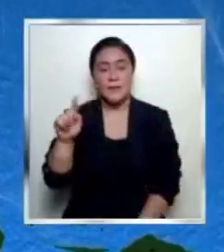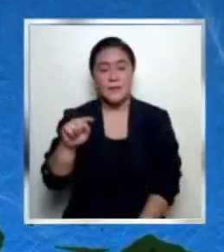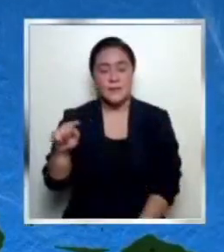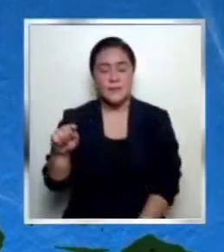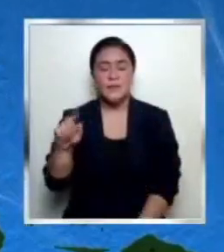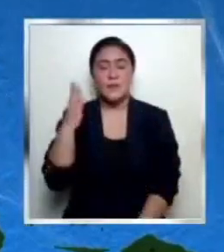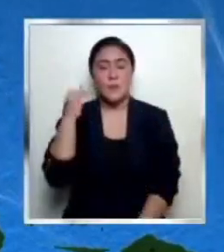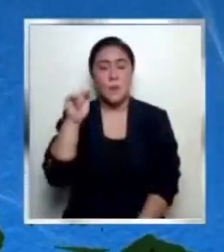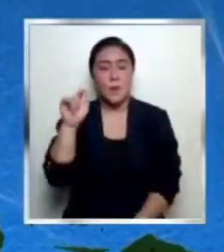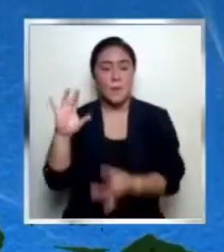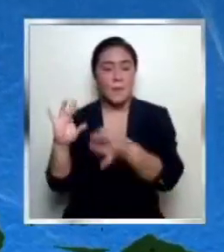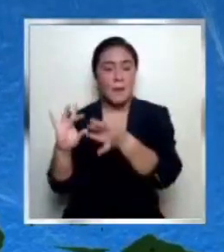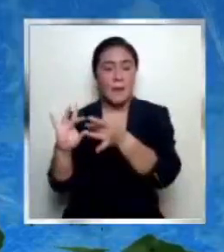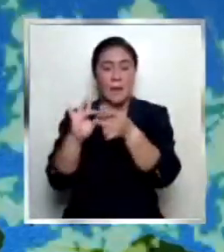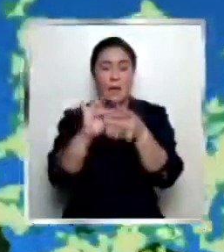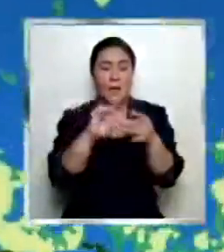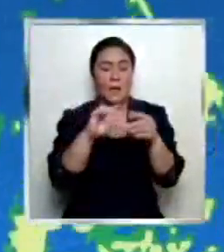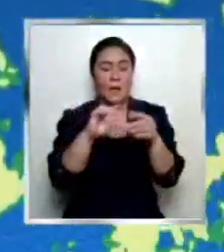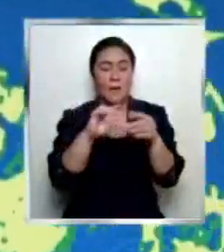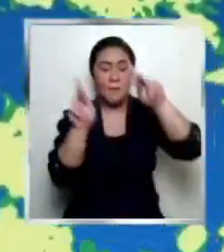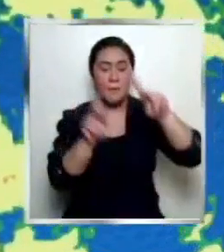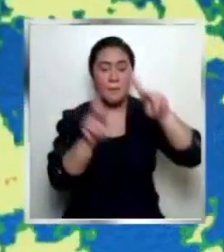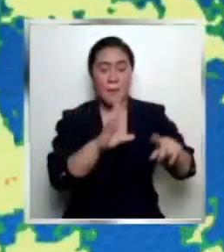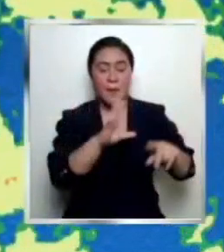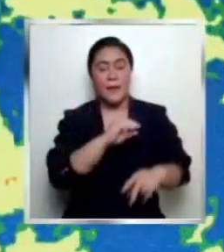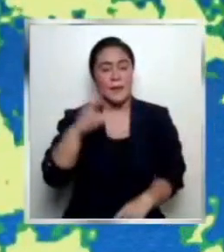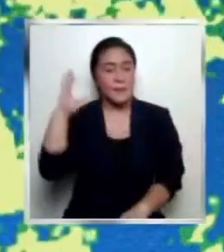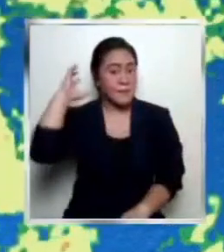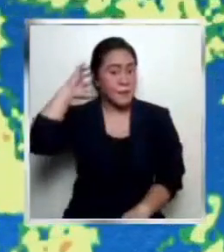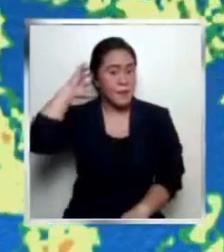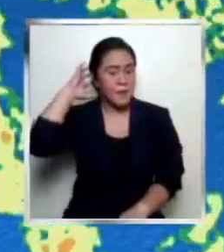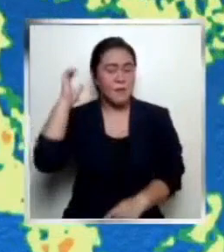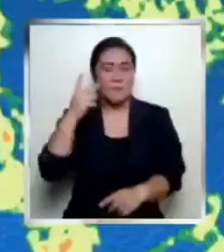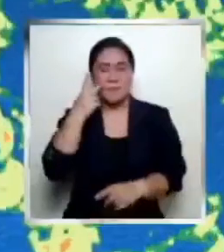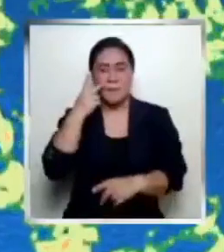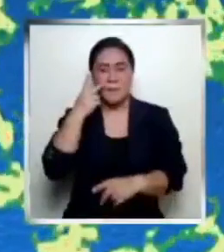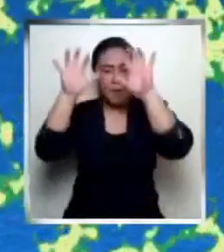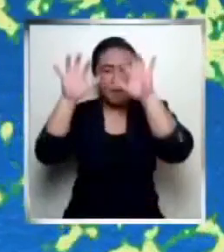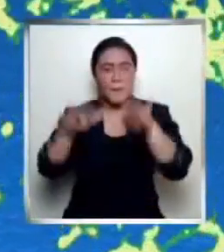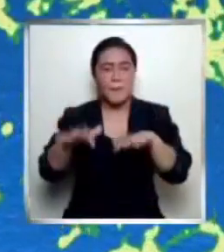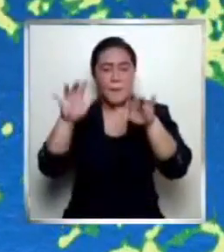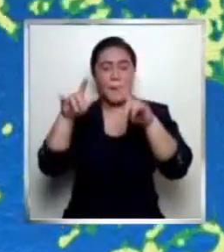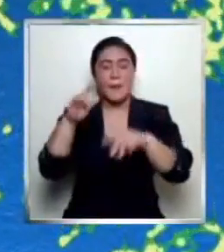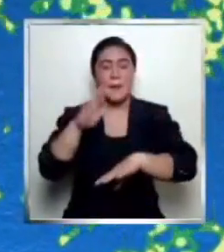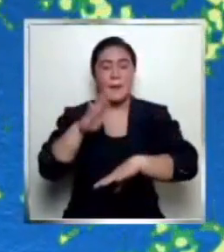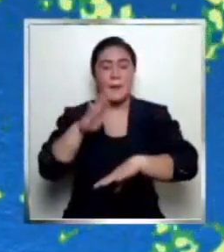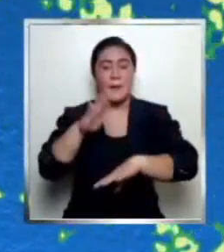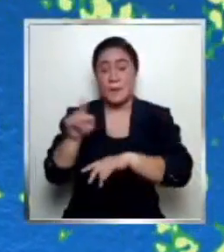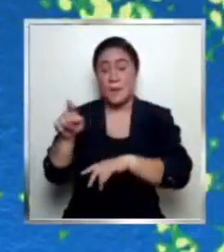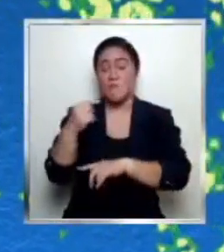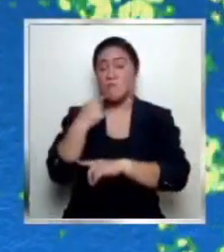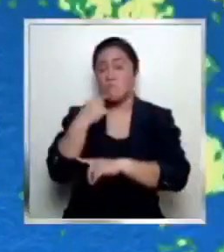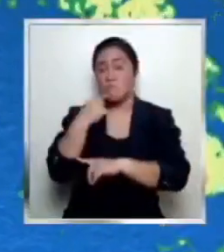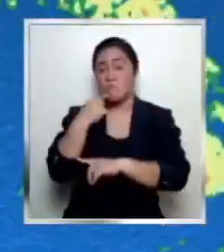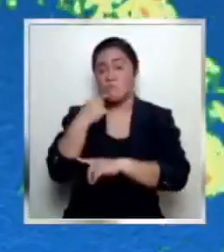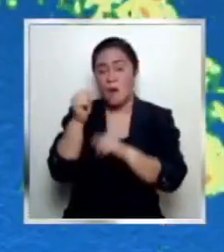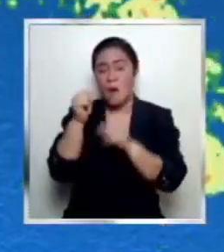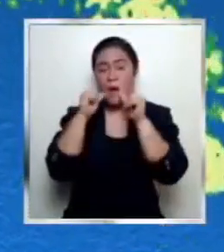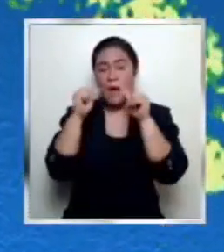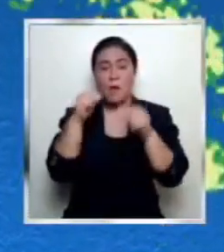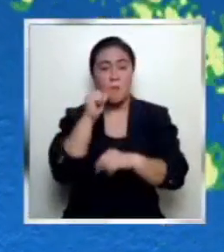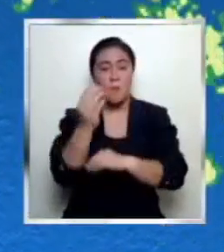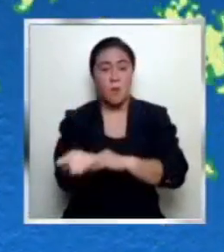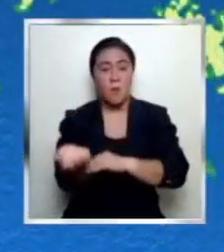nakakaapekto ngayon sa Palawan at Mindanao. Sa rainfall forecast ng Metro Weather, may pag-ulan bukas sa halos buong